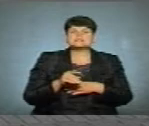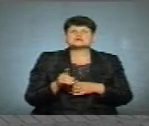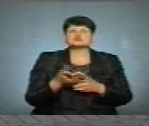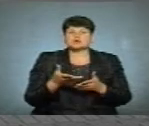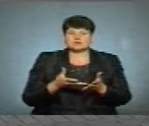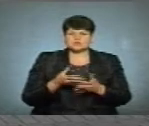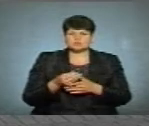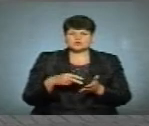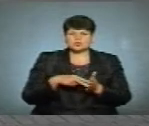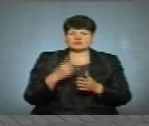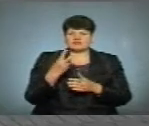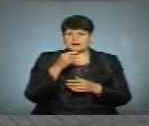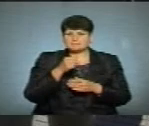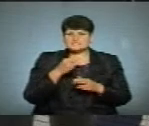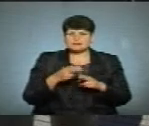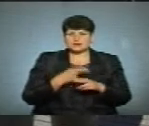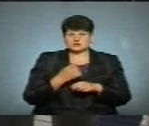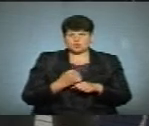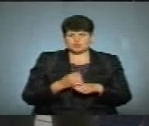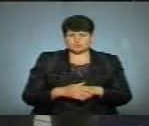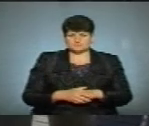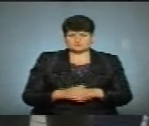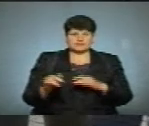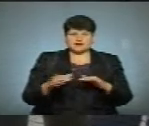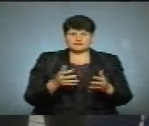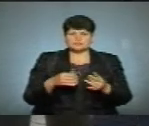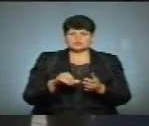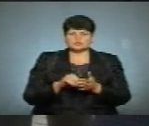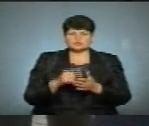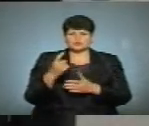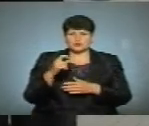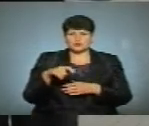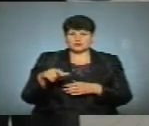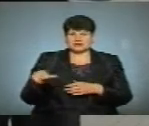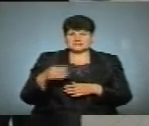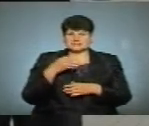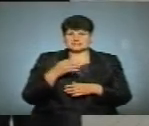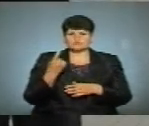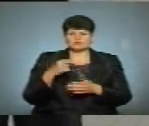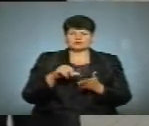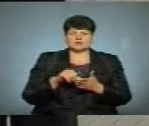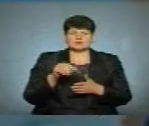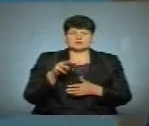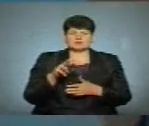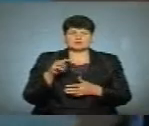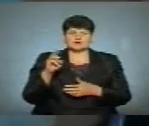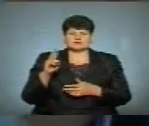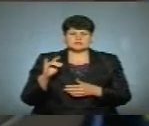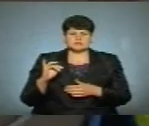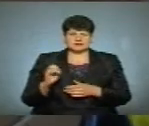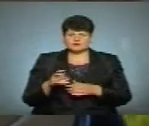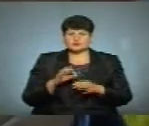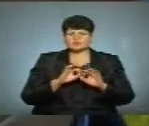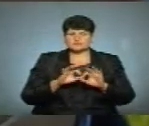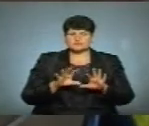Як ми стоїмо 2 місяці вже без роботи. В акції взяли участь майже 100 людей, повідомив один з учасників Мирон Мацьків. Він розповів про